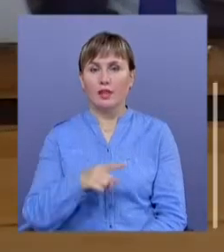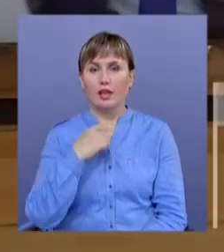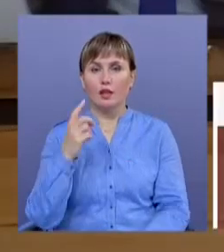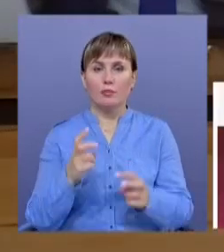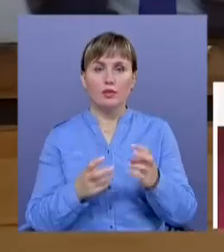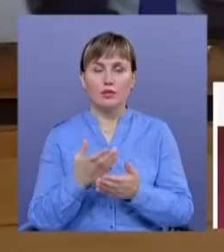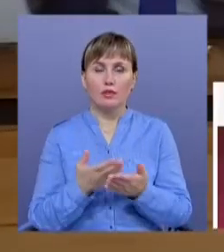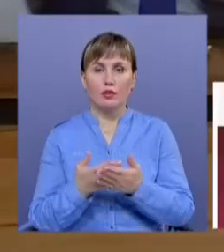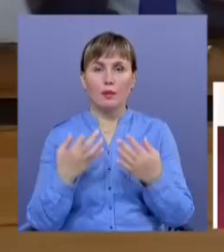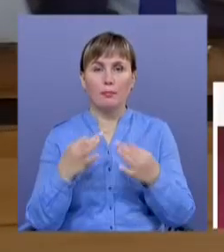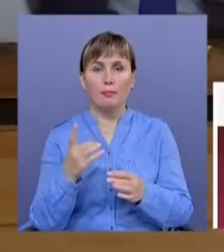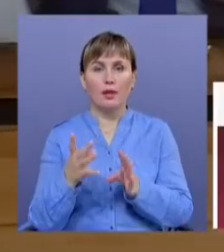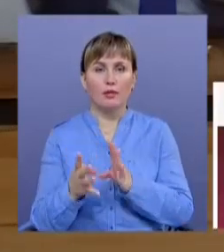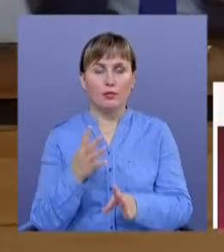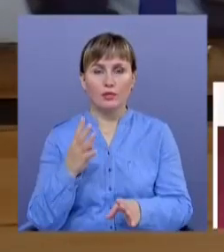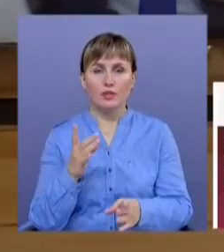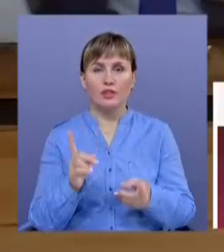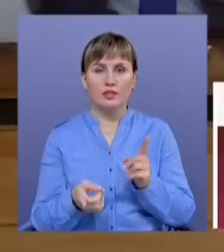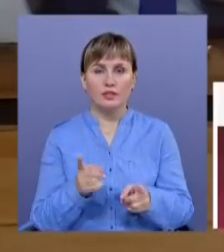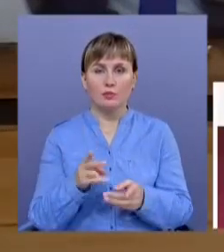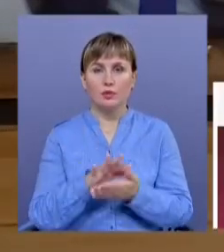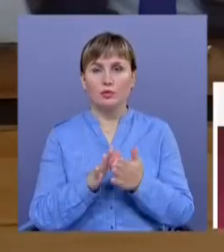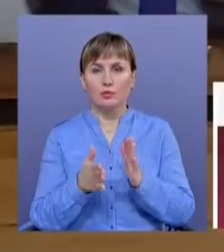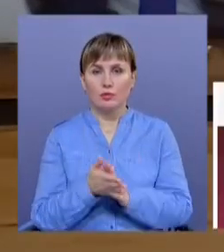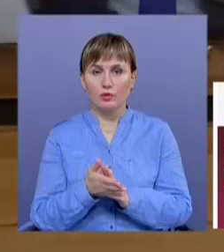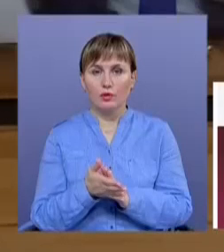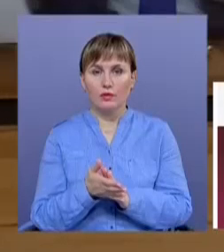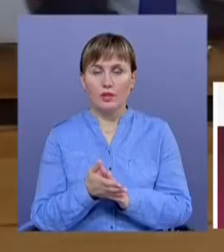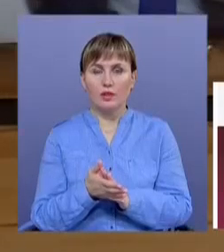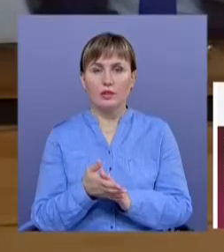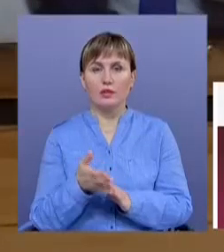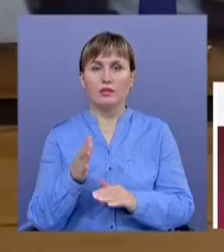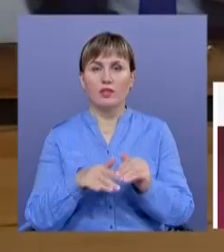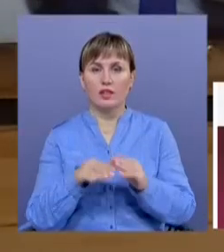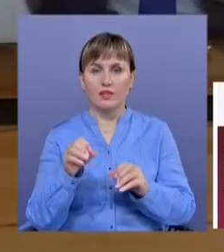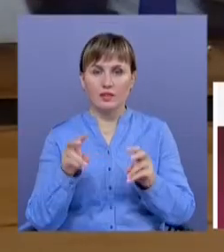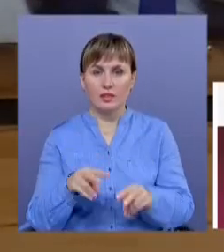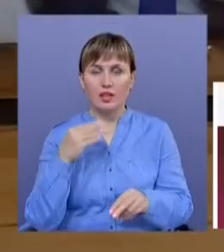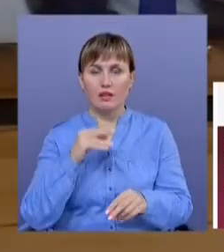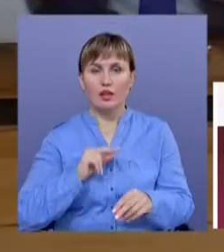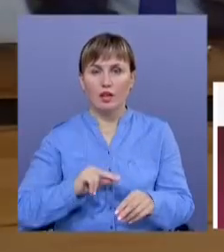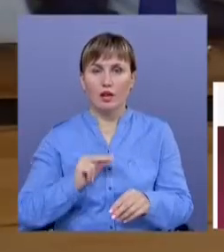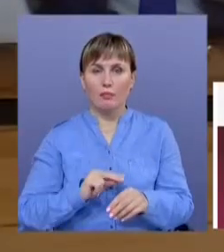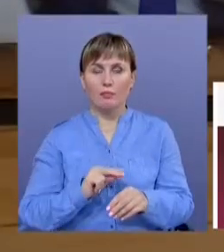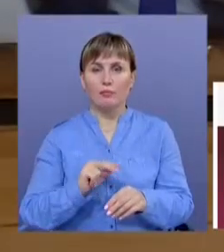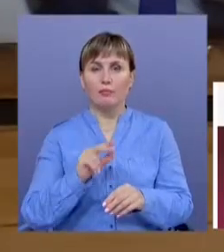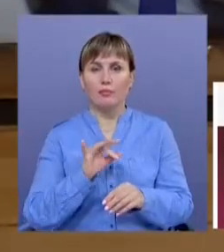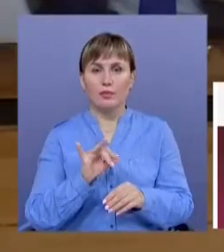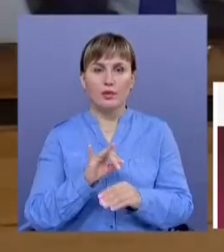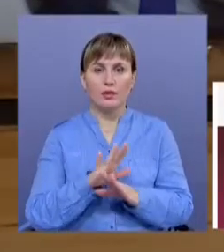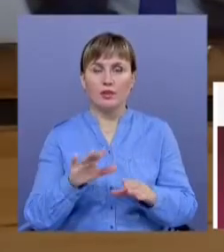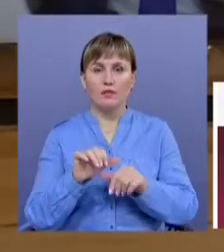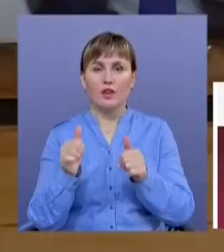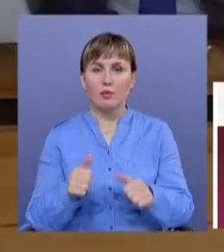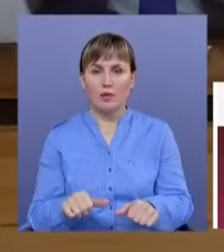советов позволит в первую очередь, действительно, при условии, конечно же, квалифицированной качественной работы, а не подхода именно